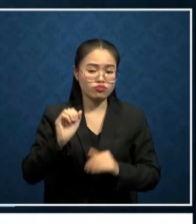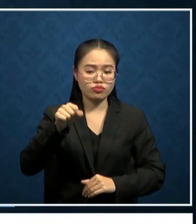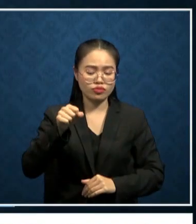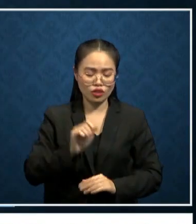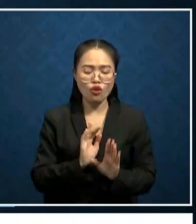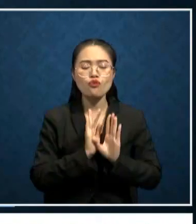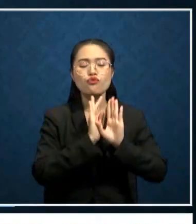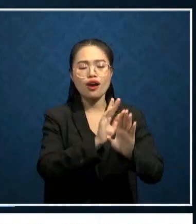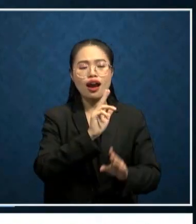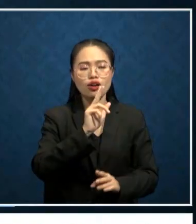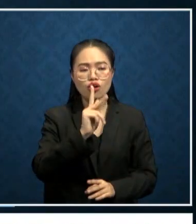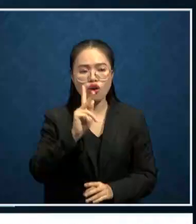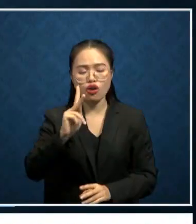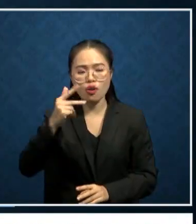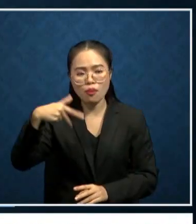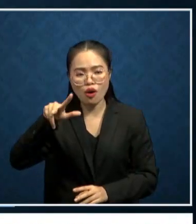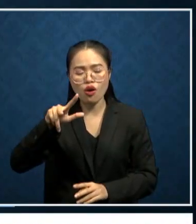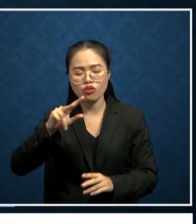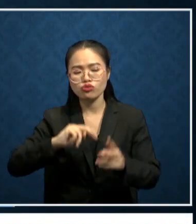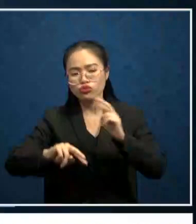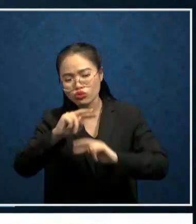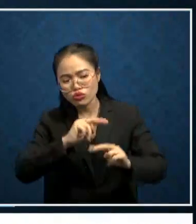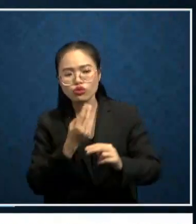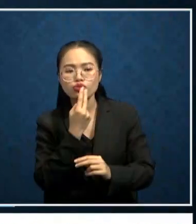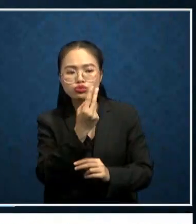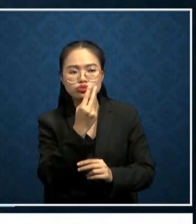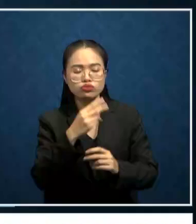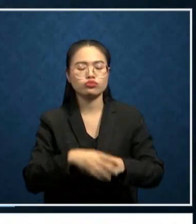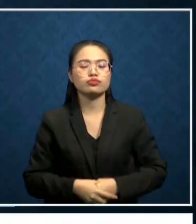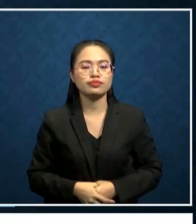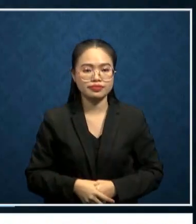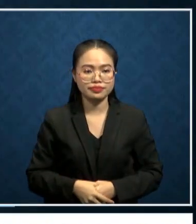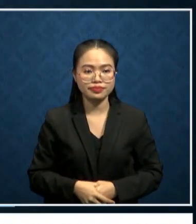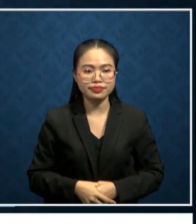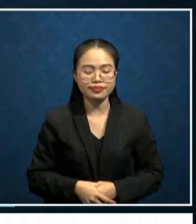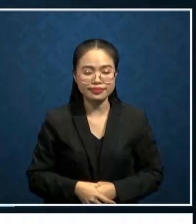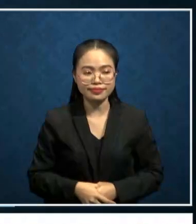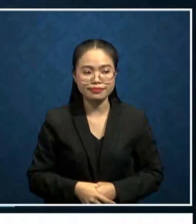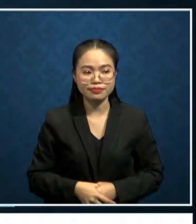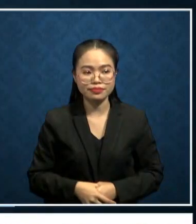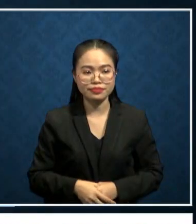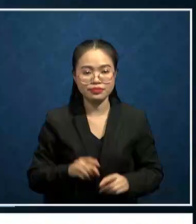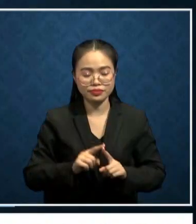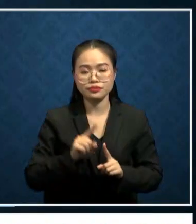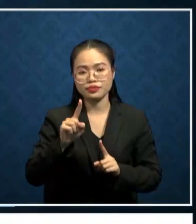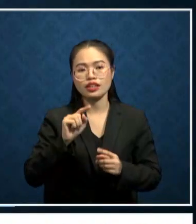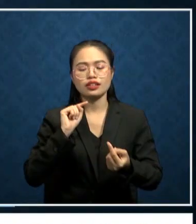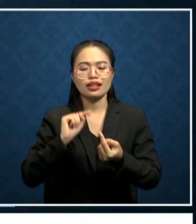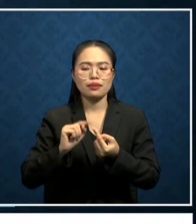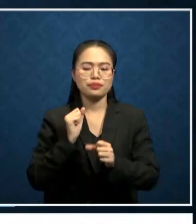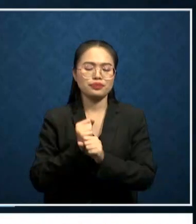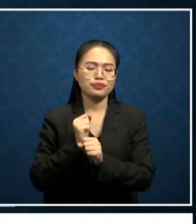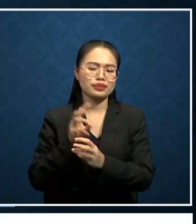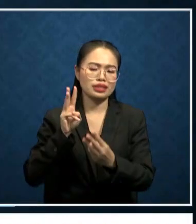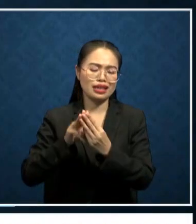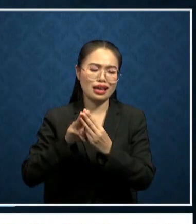กกพได้รับทราบด้วยนะครับอีกอันนึงเป็นเรื่องของตามประเด็นหัวข้อย่อยนะครับการดำเนินการ erc sandboxนะครับเป็น